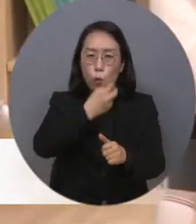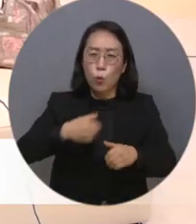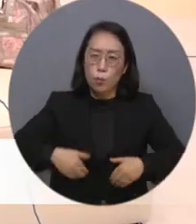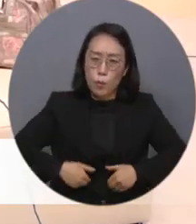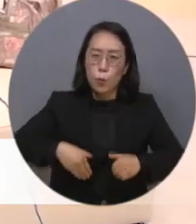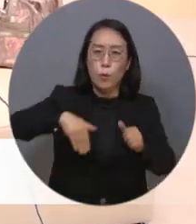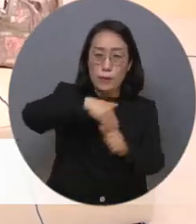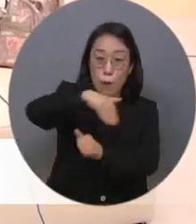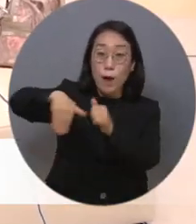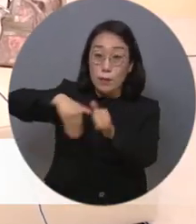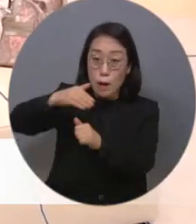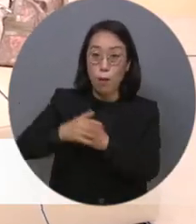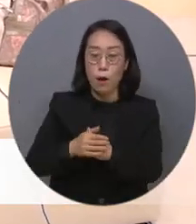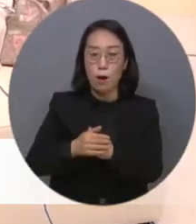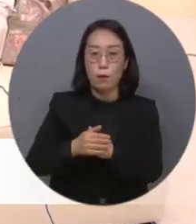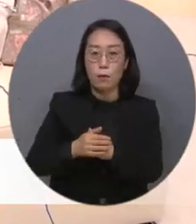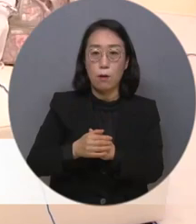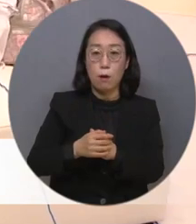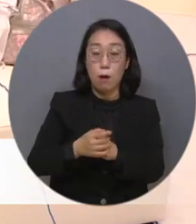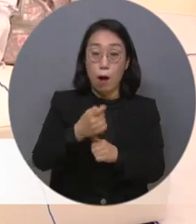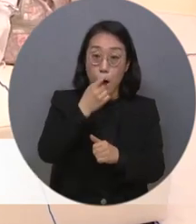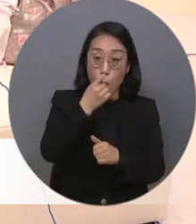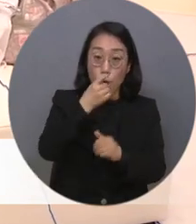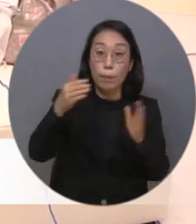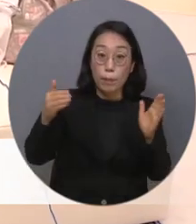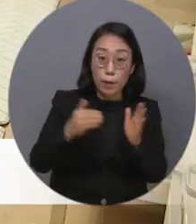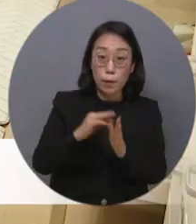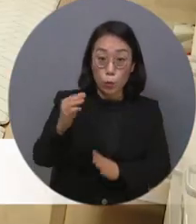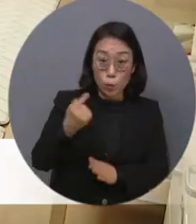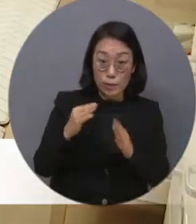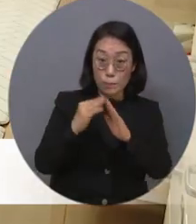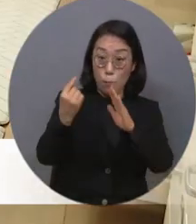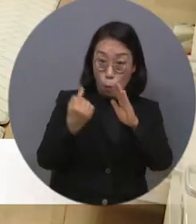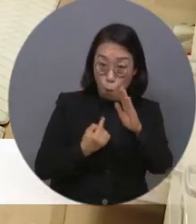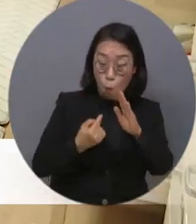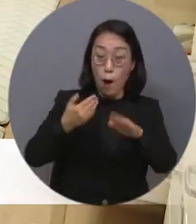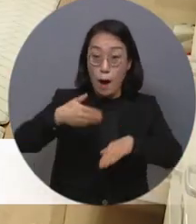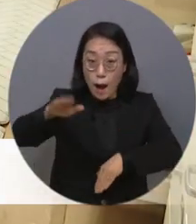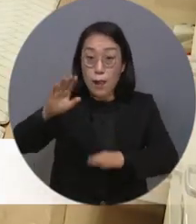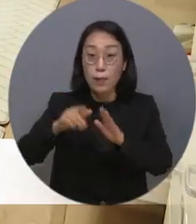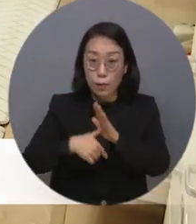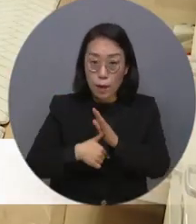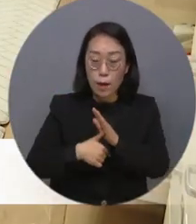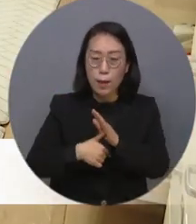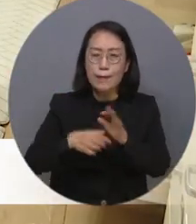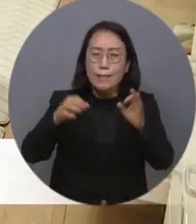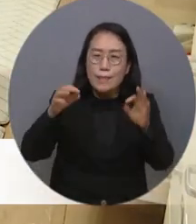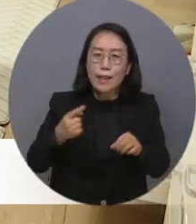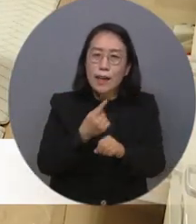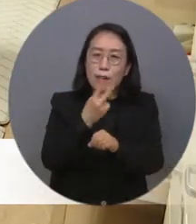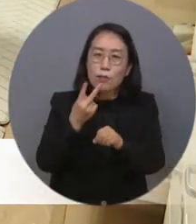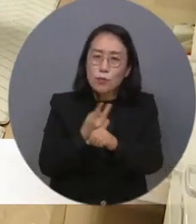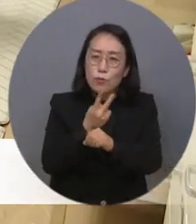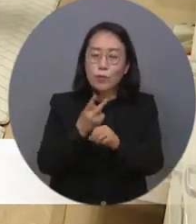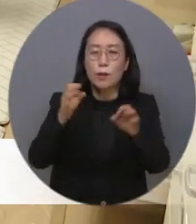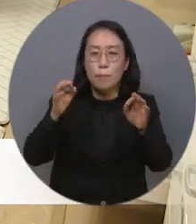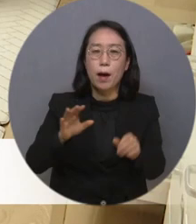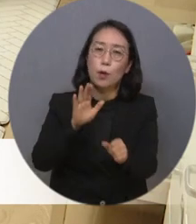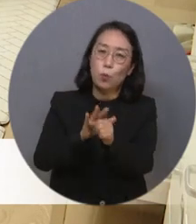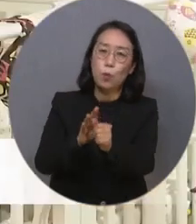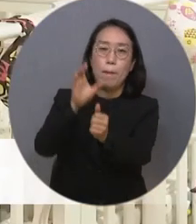위해 자녀의 등하원 시간에 아이돌봄 일을 2시간 이내 단시간 이용하는 맞춤형 돌봄 서비스가